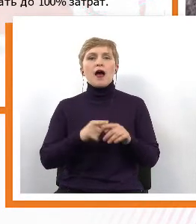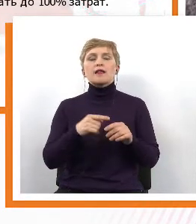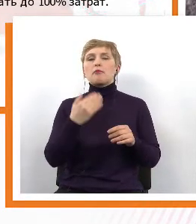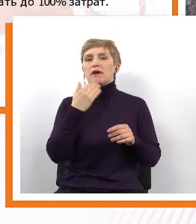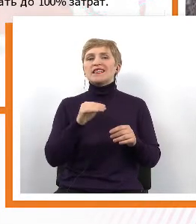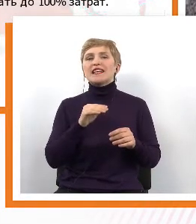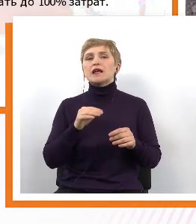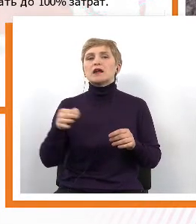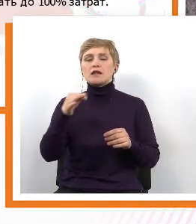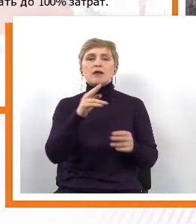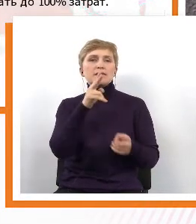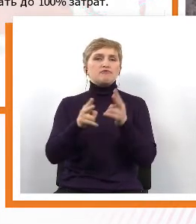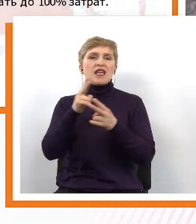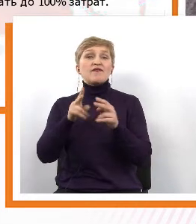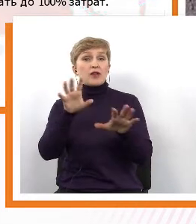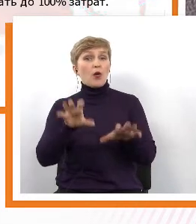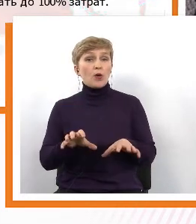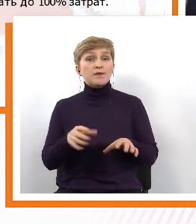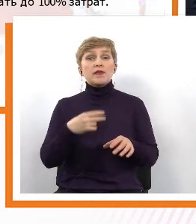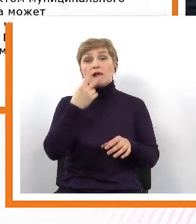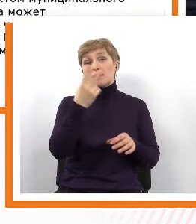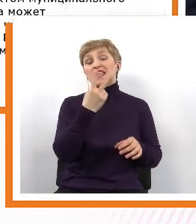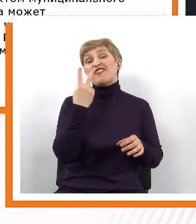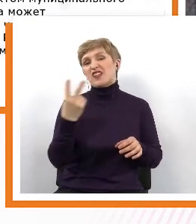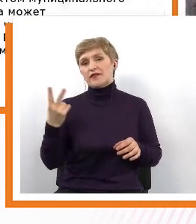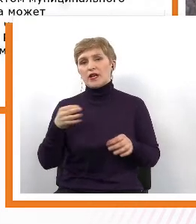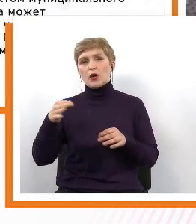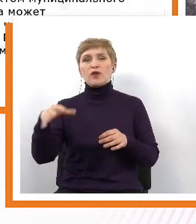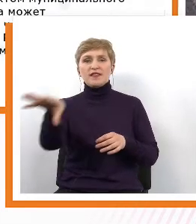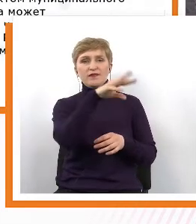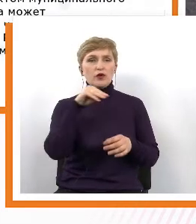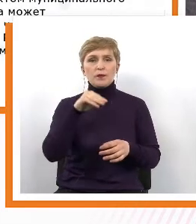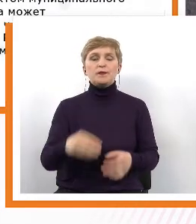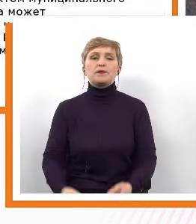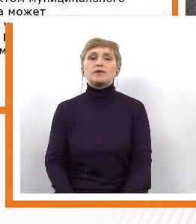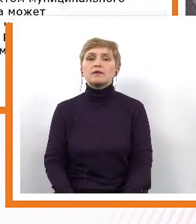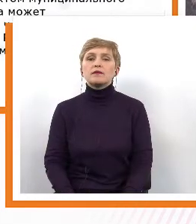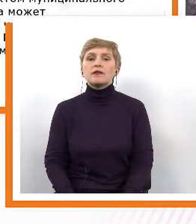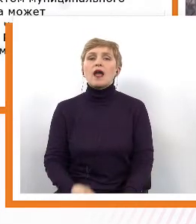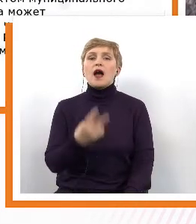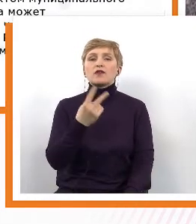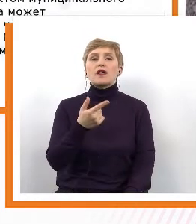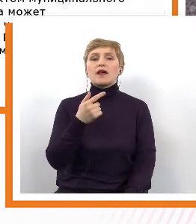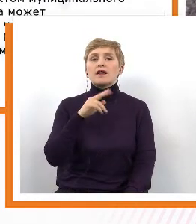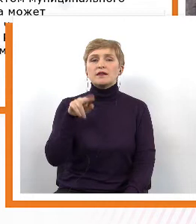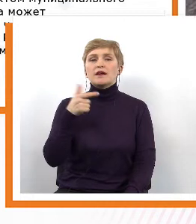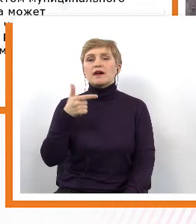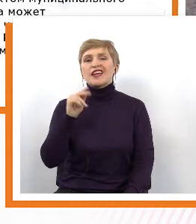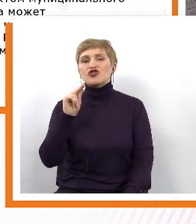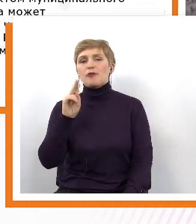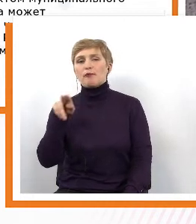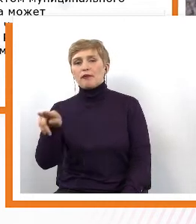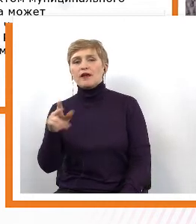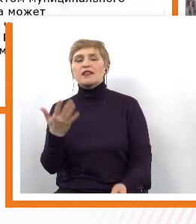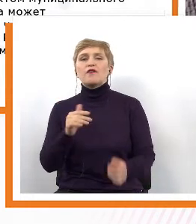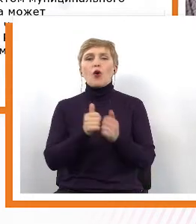региональное изменение в закон. Значит, вот смотрите, 22 региона у нас все. Теперь второе – это ГЧП. Вот сегодня уже коллега говорил